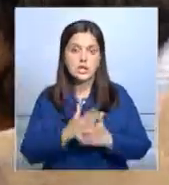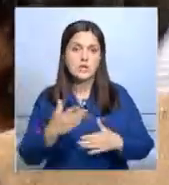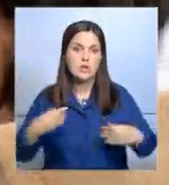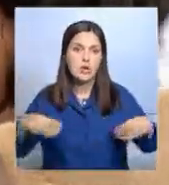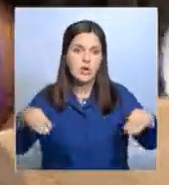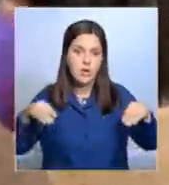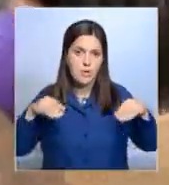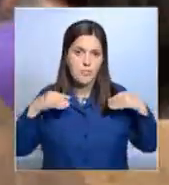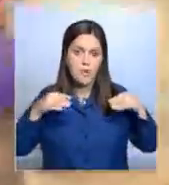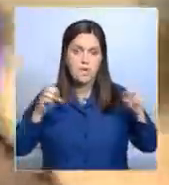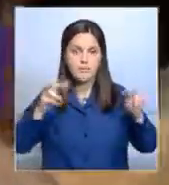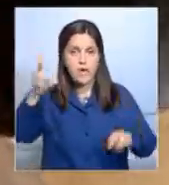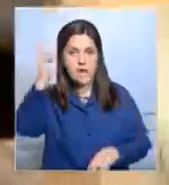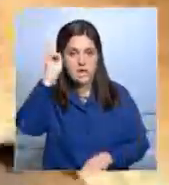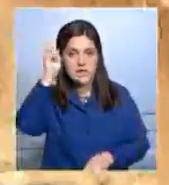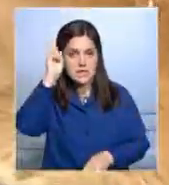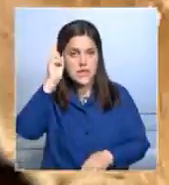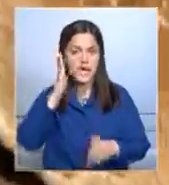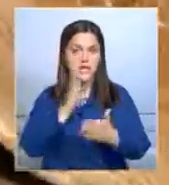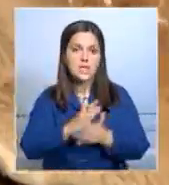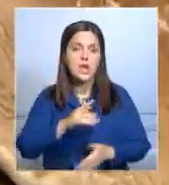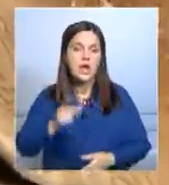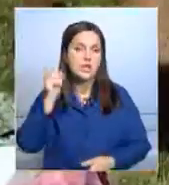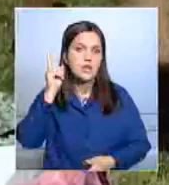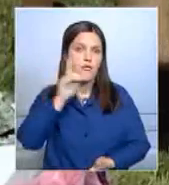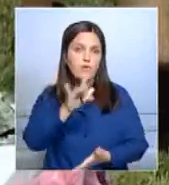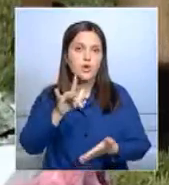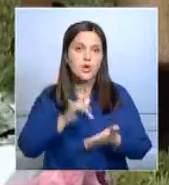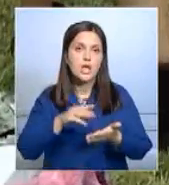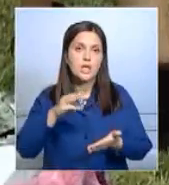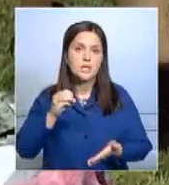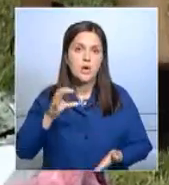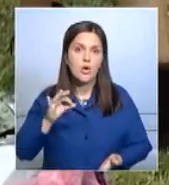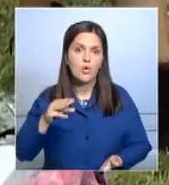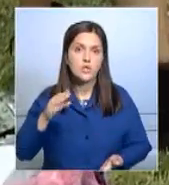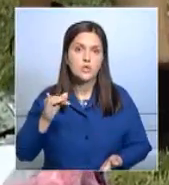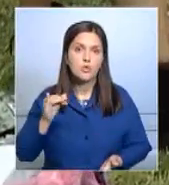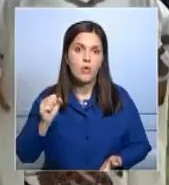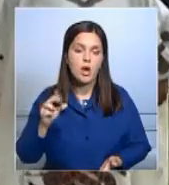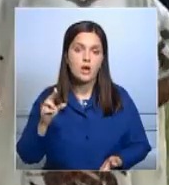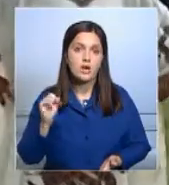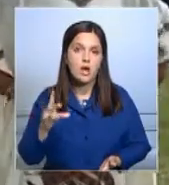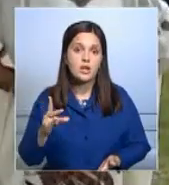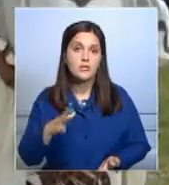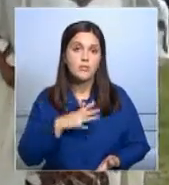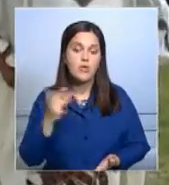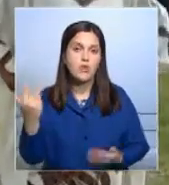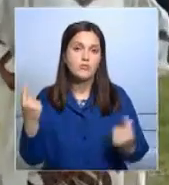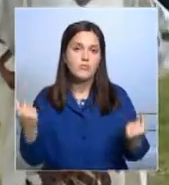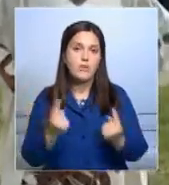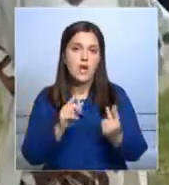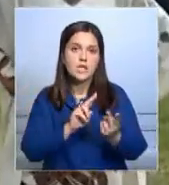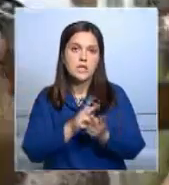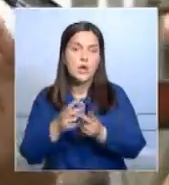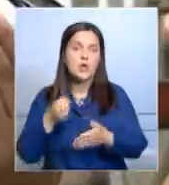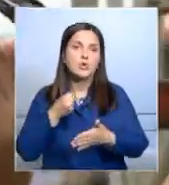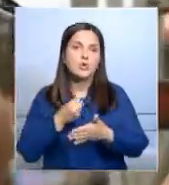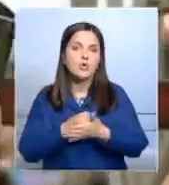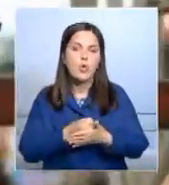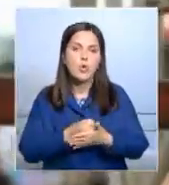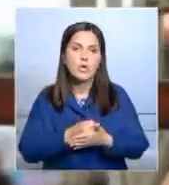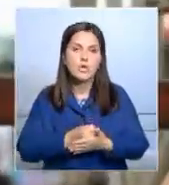человек в индейских костюмах собрались у древнего города Теотиокан и исполнили традиционный танец до испанской